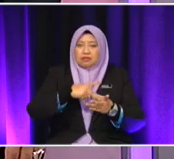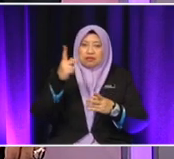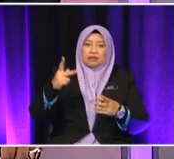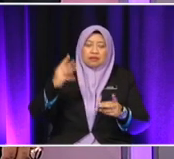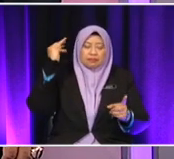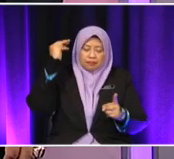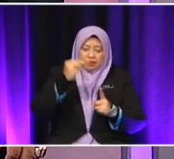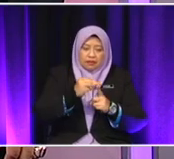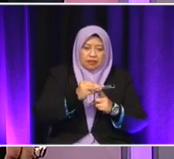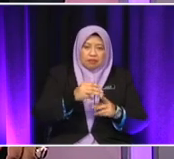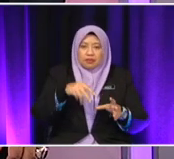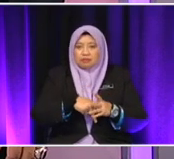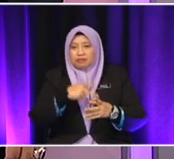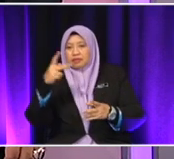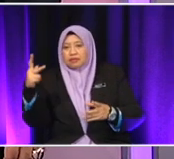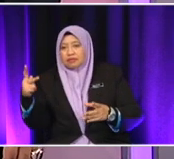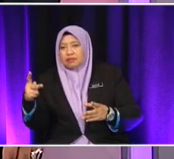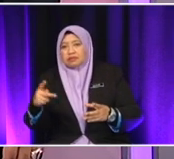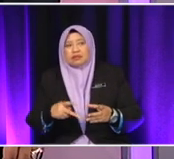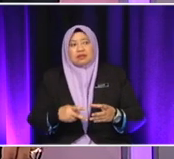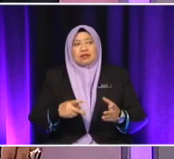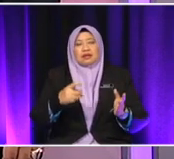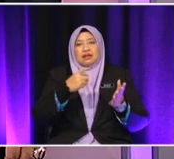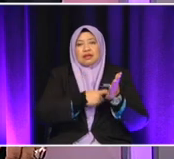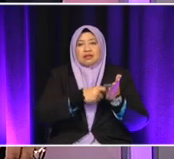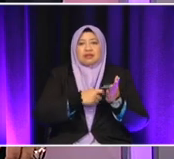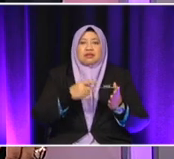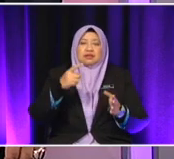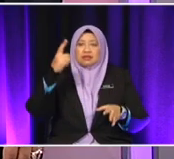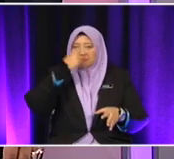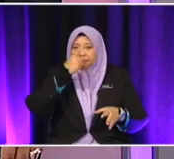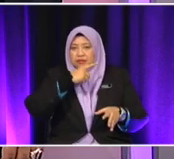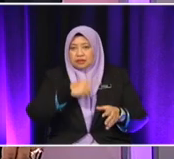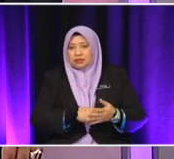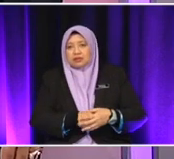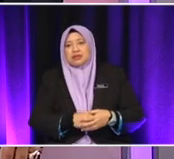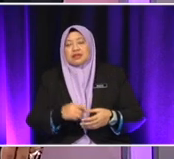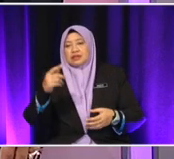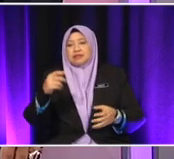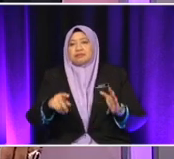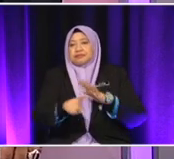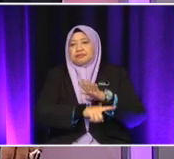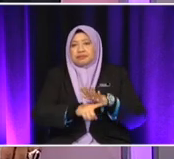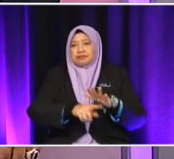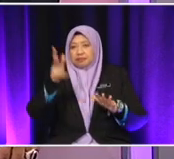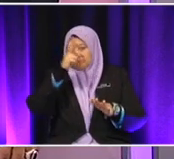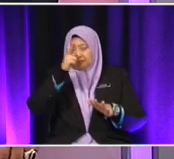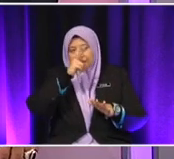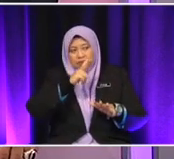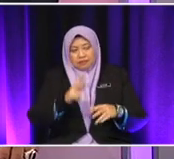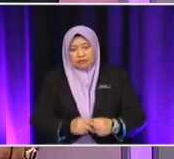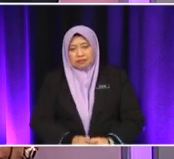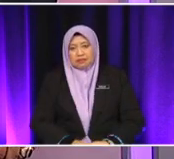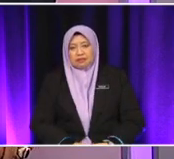kita juga ada jangkaan harga masa depan dan kita ada dasar Kerajaan Oke kita akan lihat tiga penentu